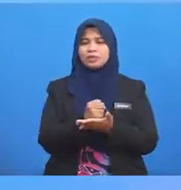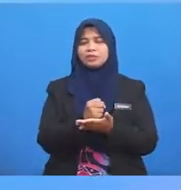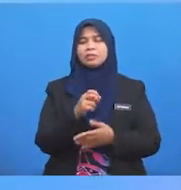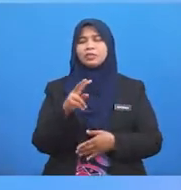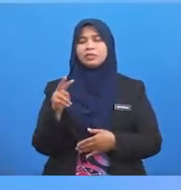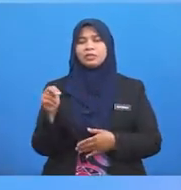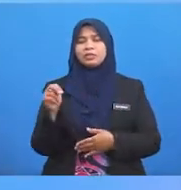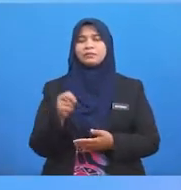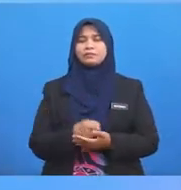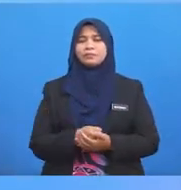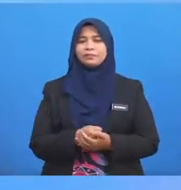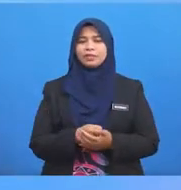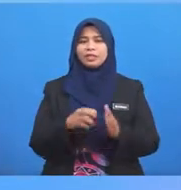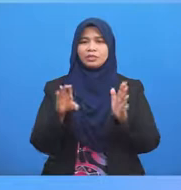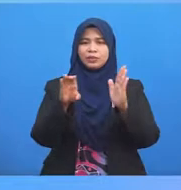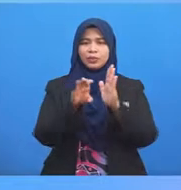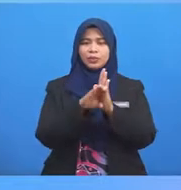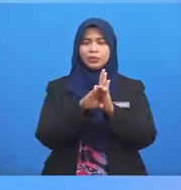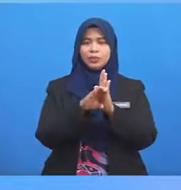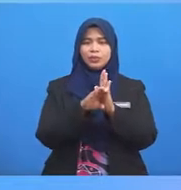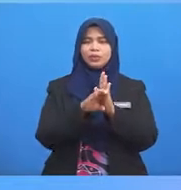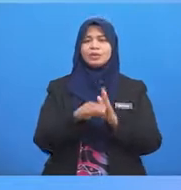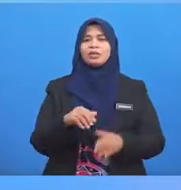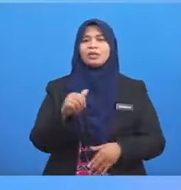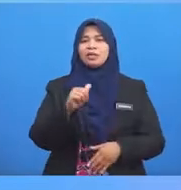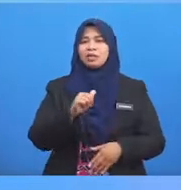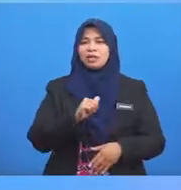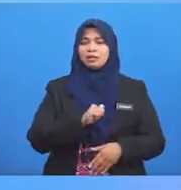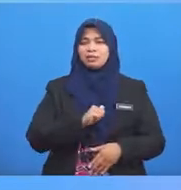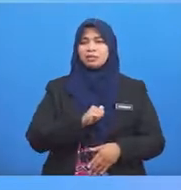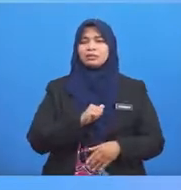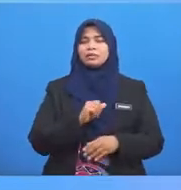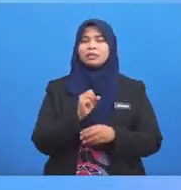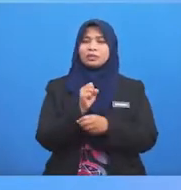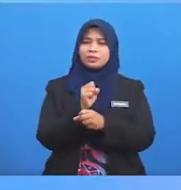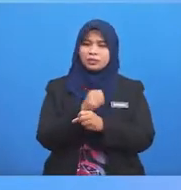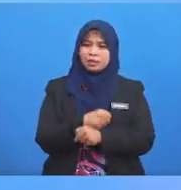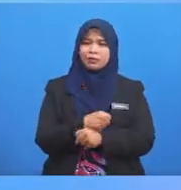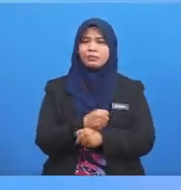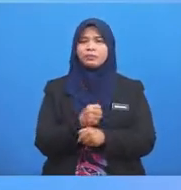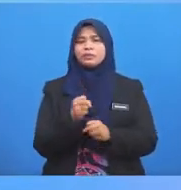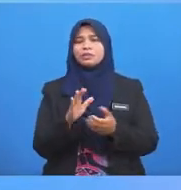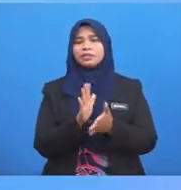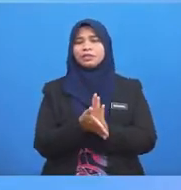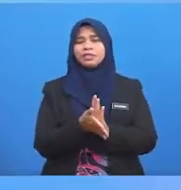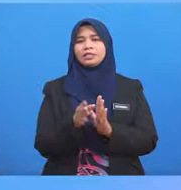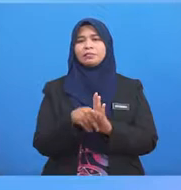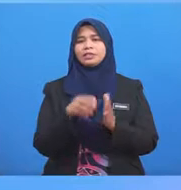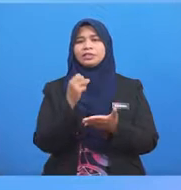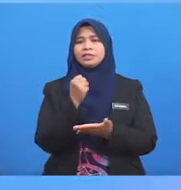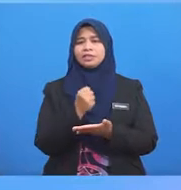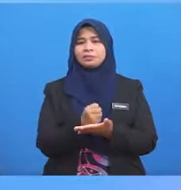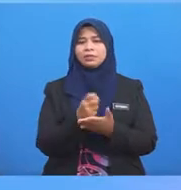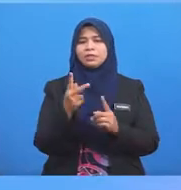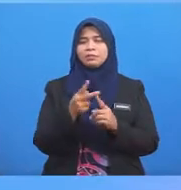jaminan. Contohnya, Encik Ali berkata, aku sanggup menjadi penjamin